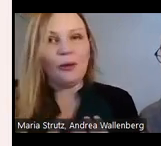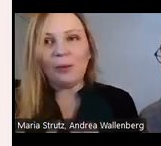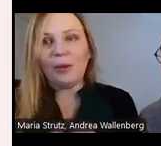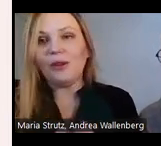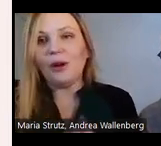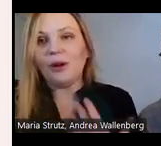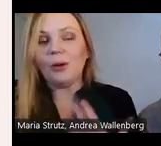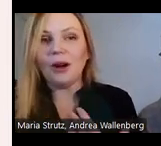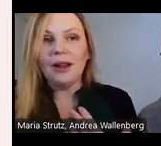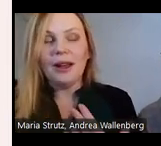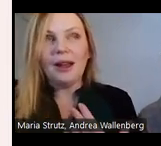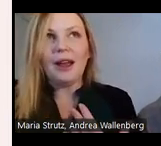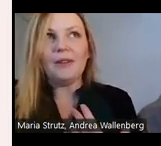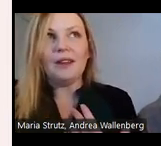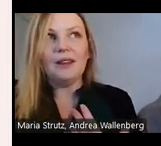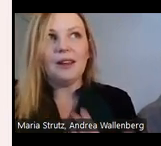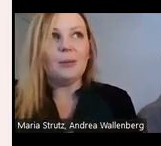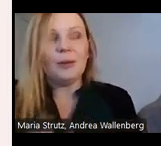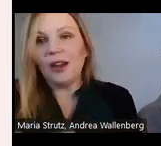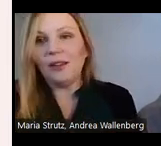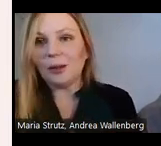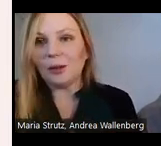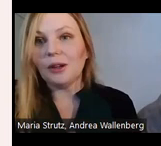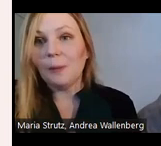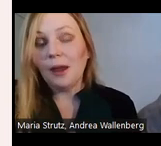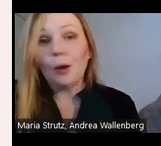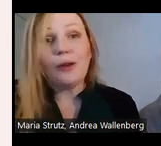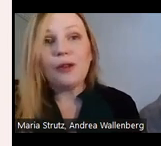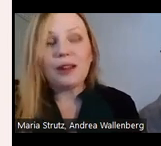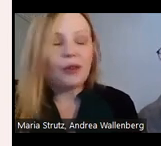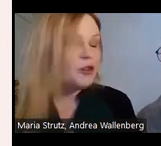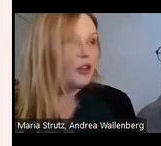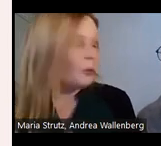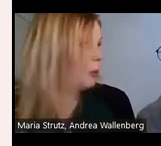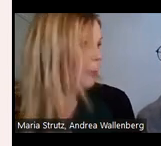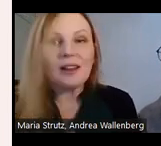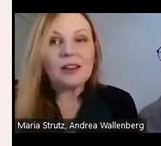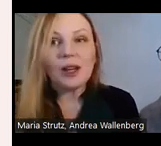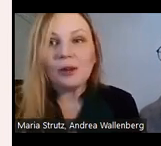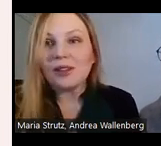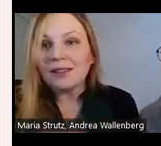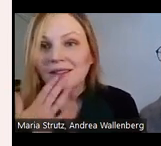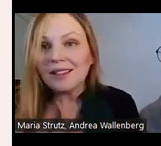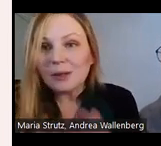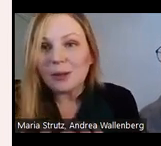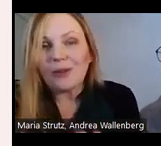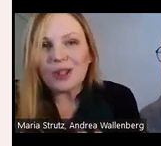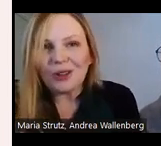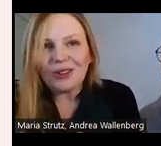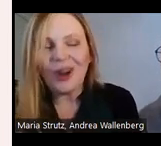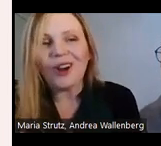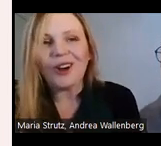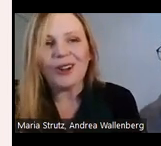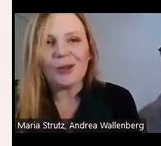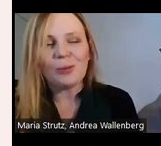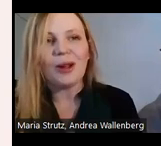vägen. Utan ofta blir ju AKK en brygga också. Och framförallt för oss som logopeder så är ju inte, som ni har